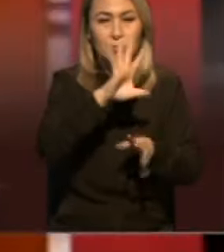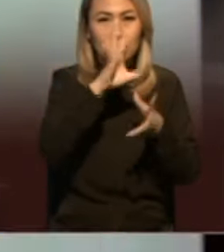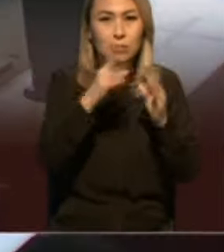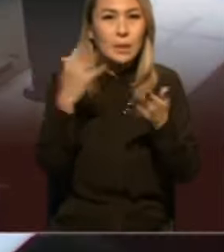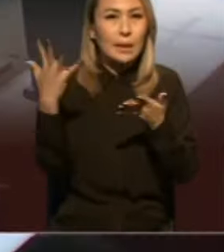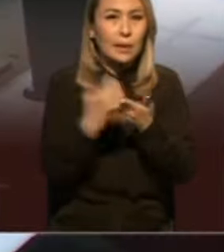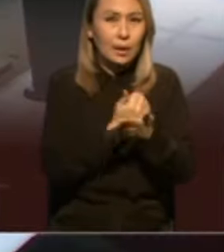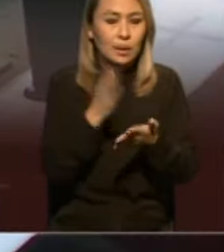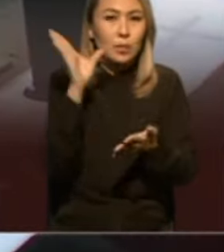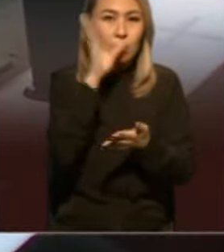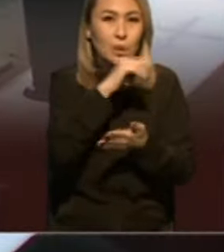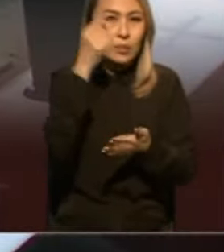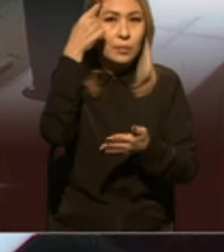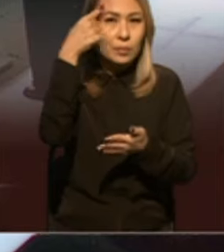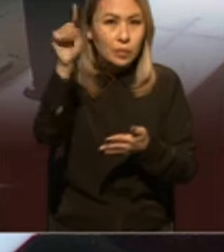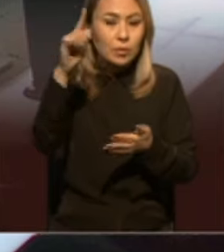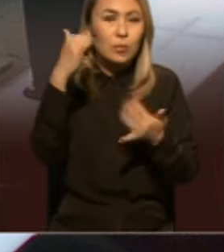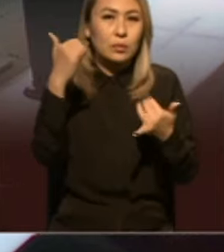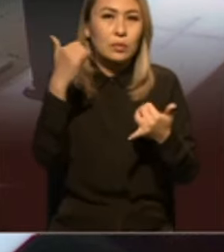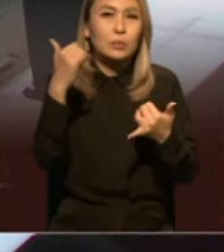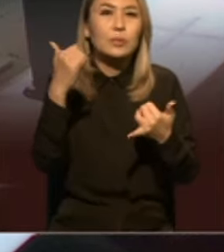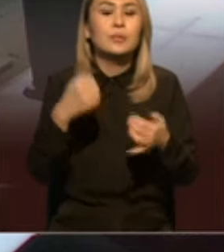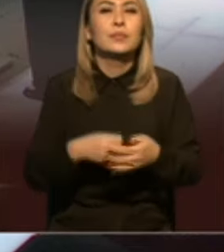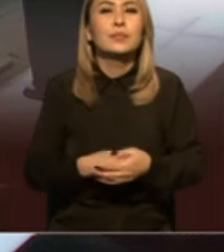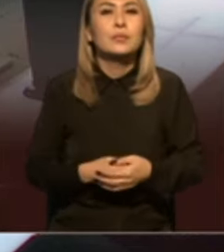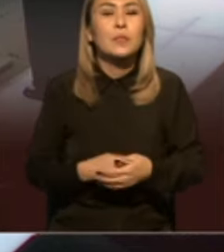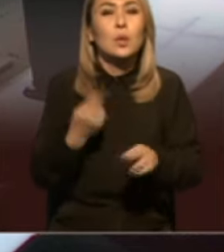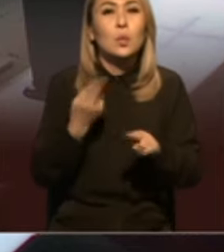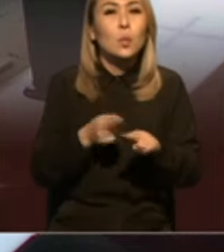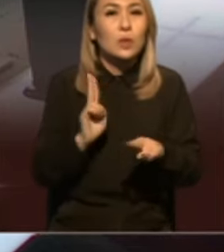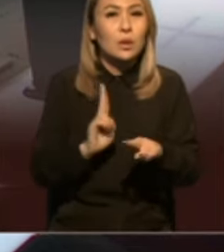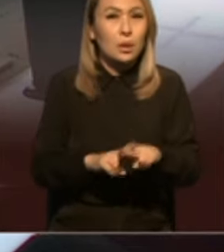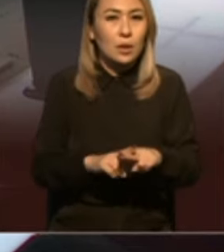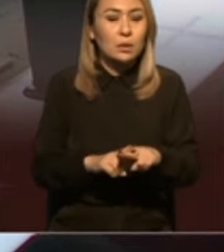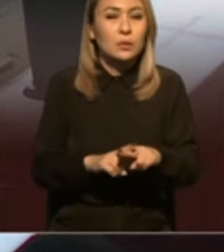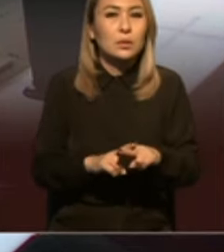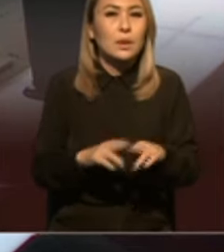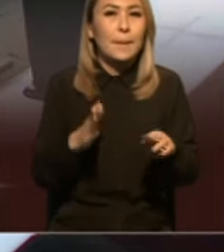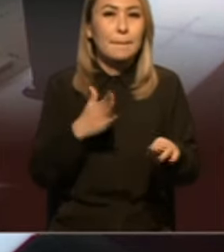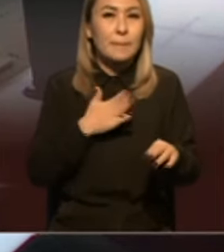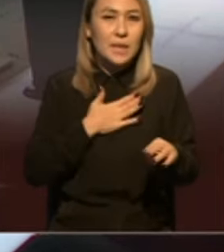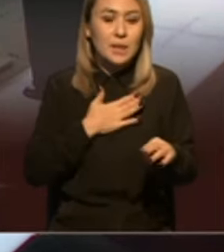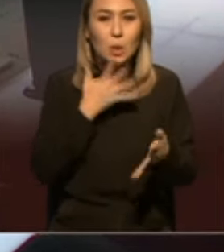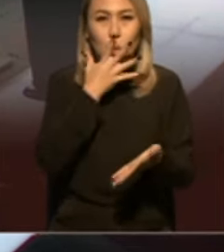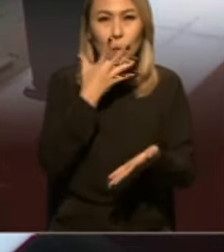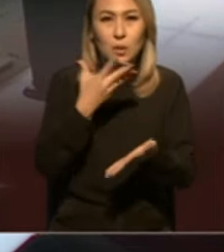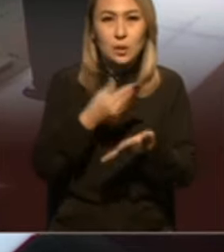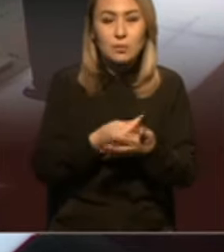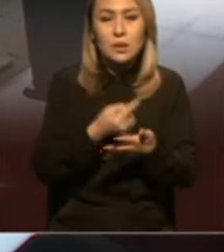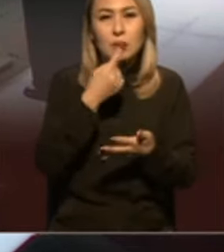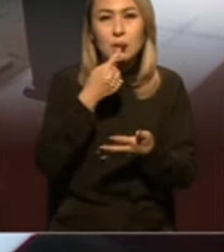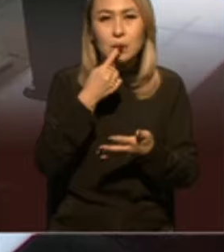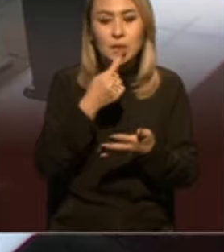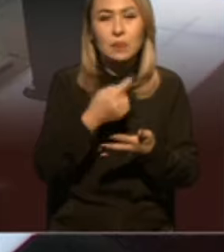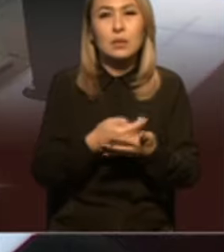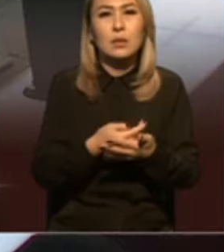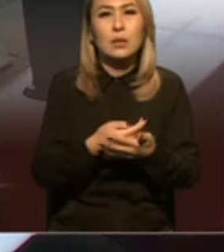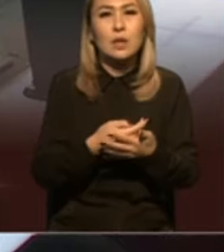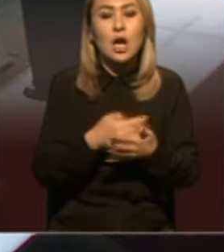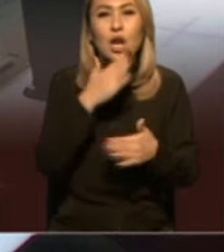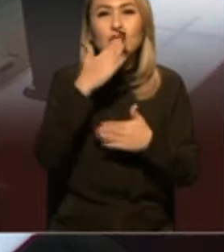мүмкін. Жасанды интеллект оны өзі ойлап табуы мүмкін. Сондықтан да біз өзіміздің